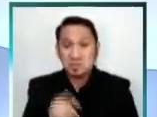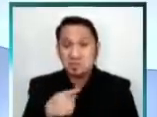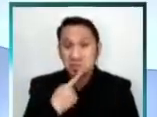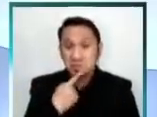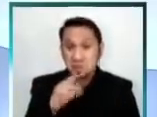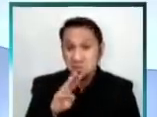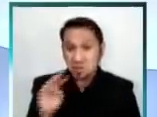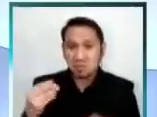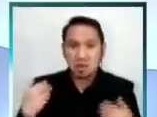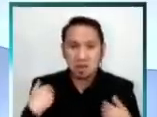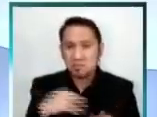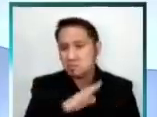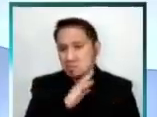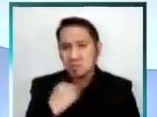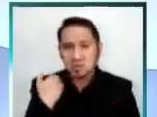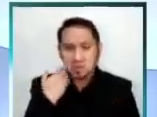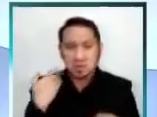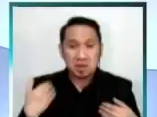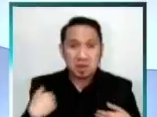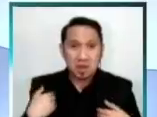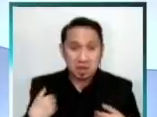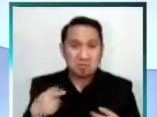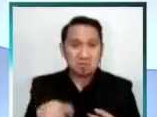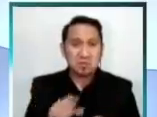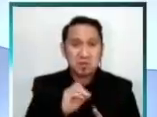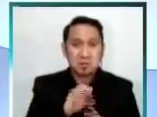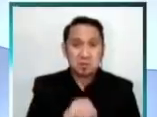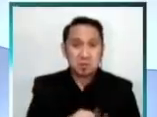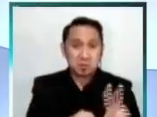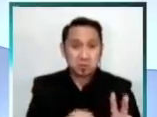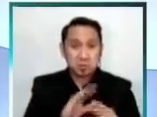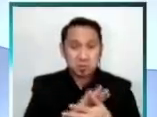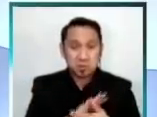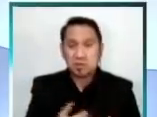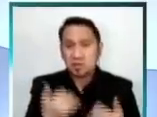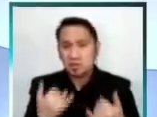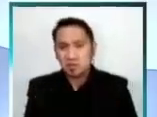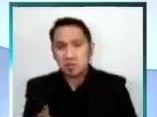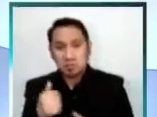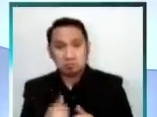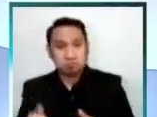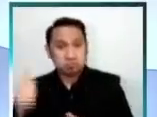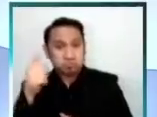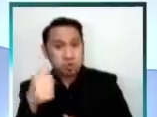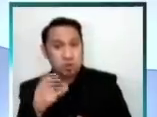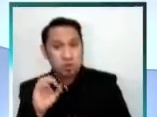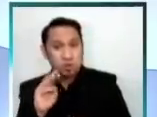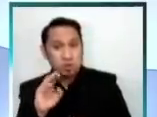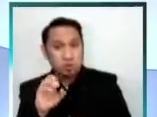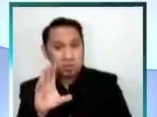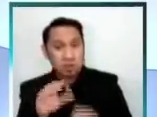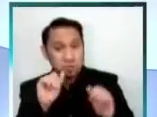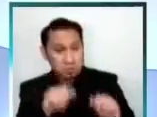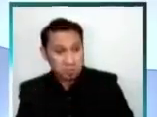Marcos matapos umanong ma-expose sa 2 taong nagpositibo sa COVID. Tanong naman ni COMELEC Commissioner Rowena Guanzon, hindi raw ba pwedeng